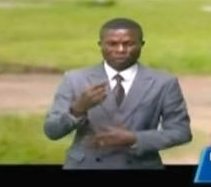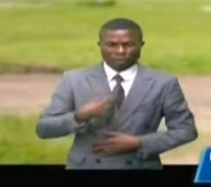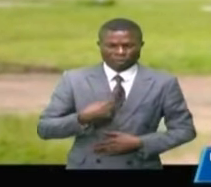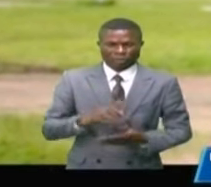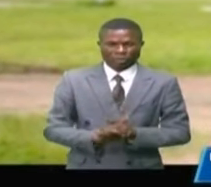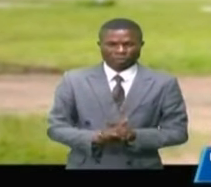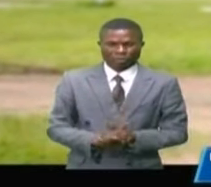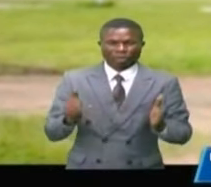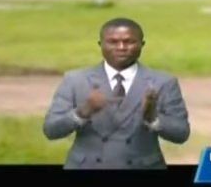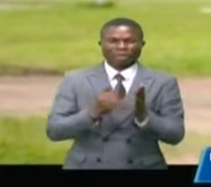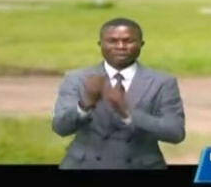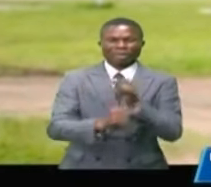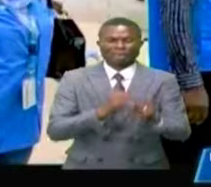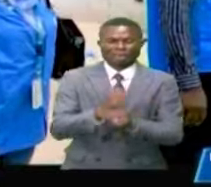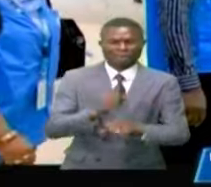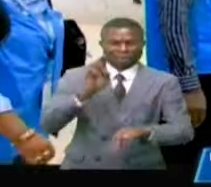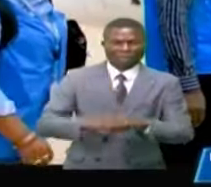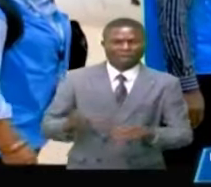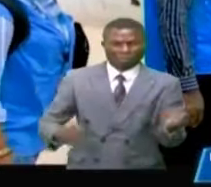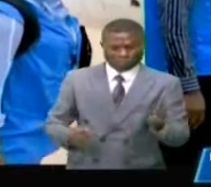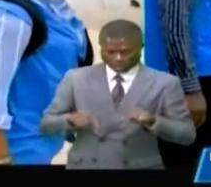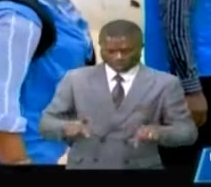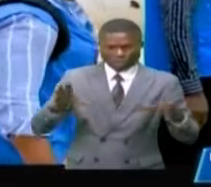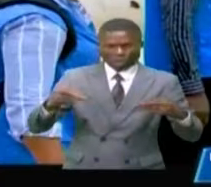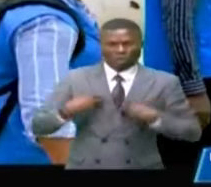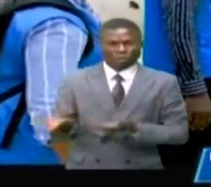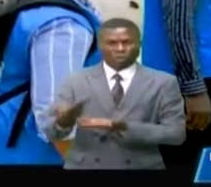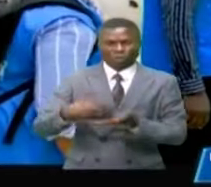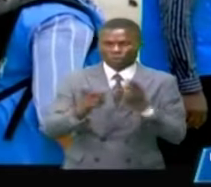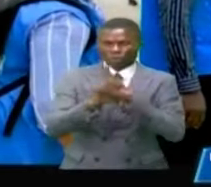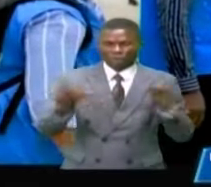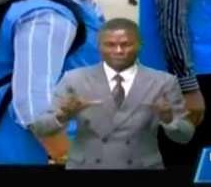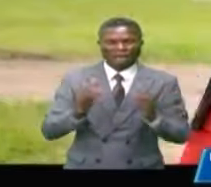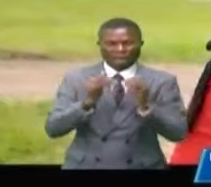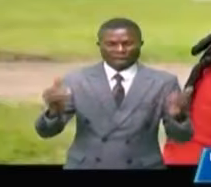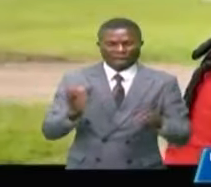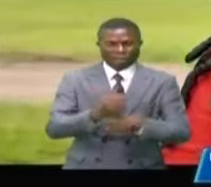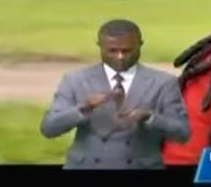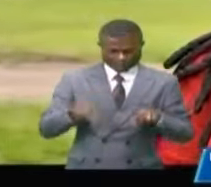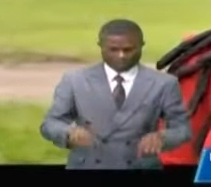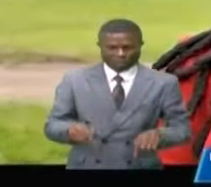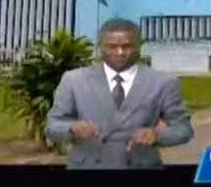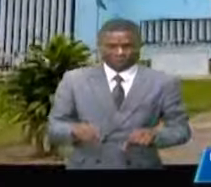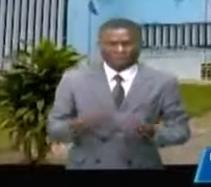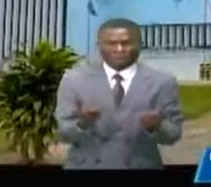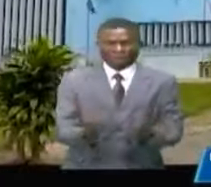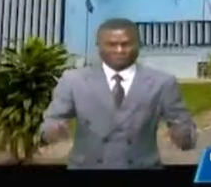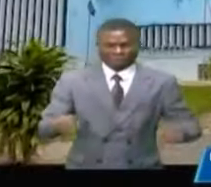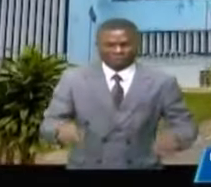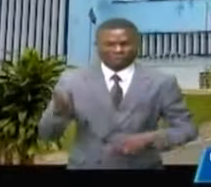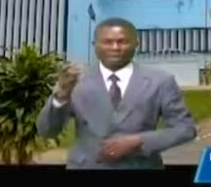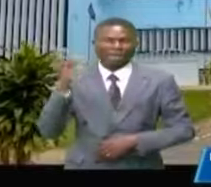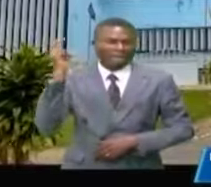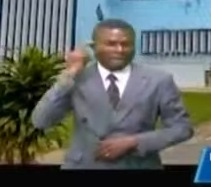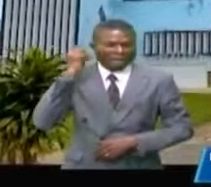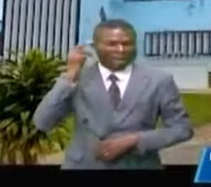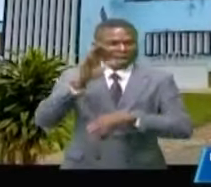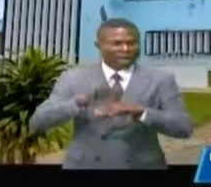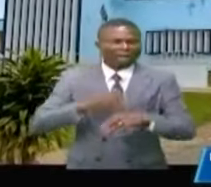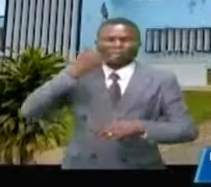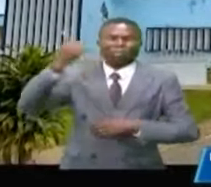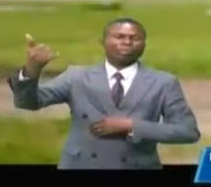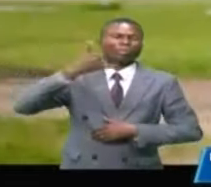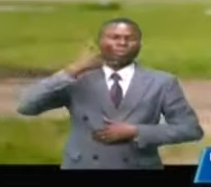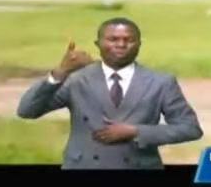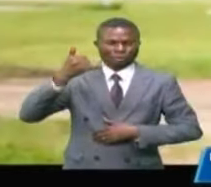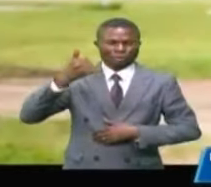J'ai fait 6 ans en Angola et aujourd'hui j'ai accepté de rentrer volontairement parce que la paix est rétablie chez nous. Mes enfants sont ici à Kananga, ils m'appelaient tout le temps et il me